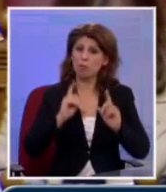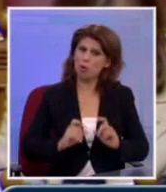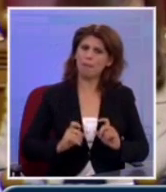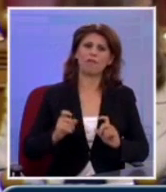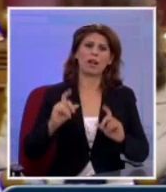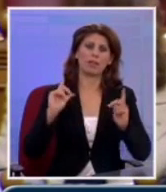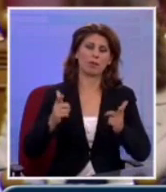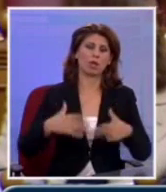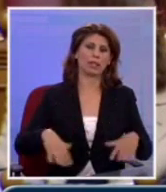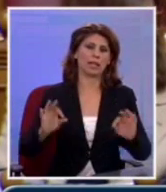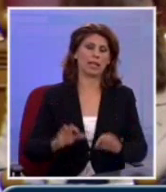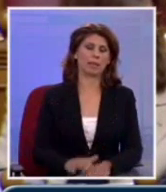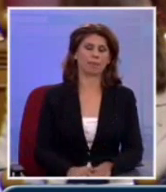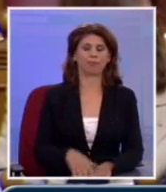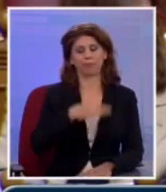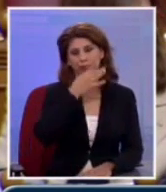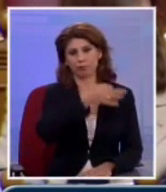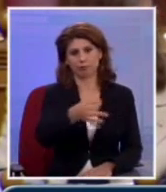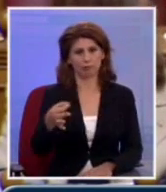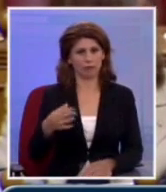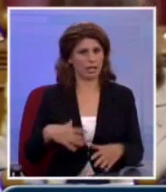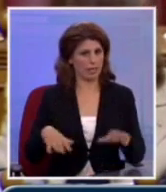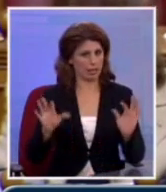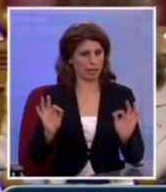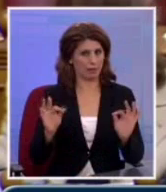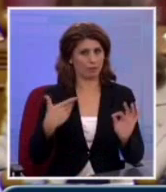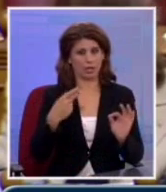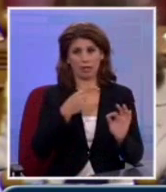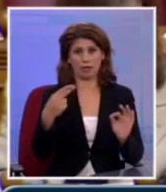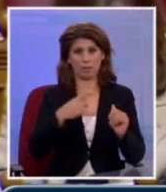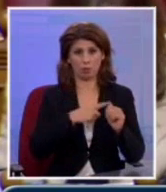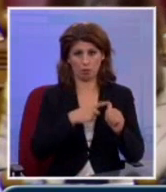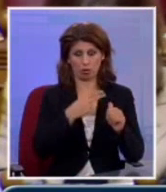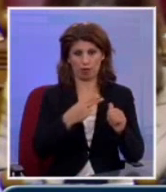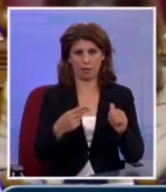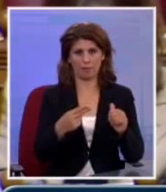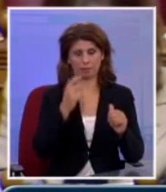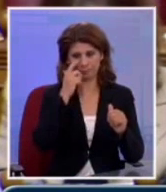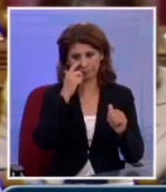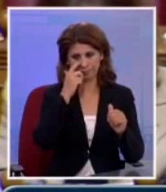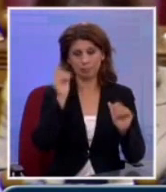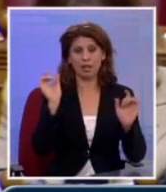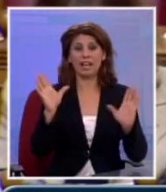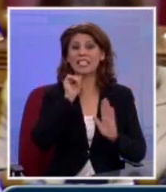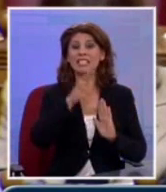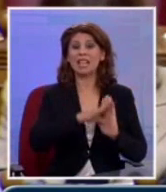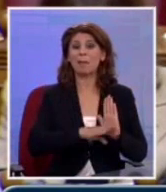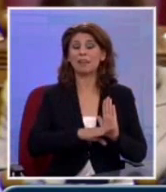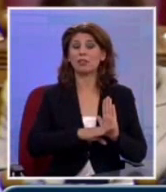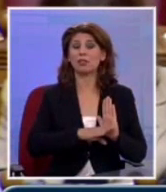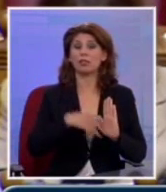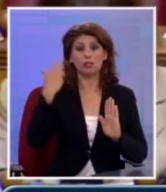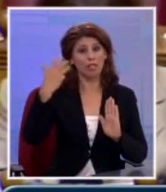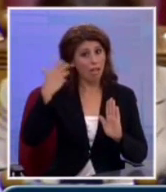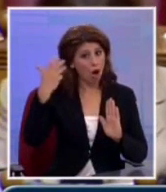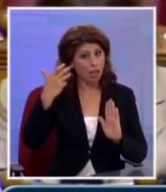Αρχή. Να σας πω καταρχάς ότι ως προς το πρώτο ζήτημα, κανείς συνταγματολόγος της